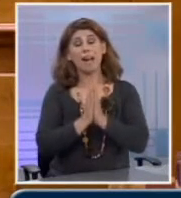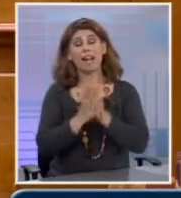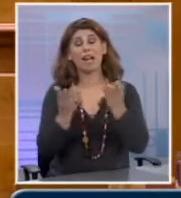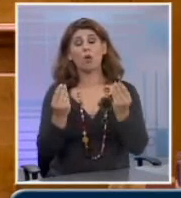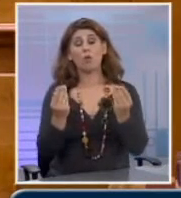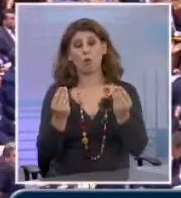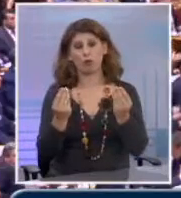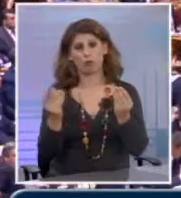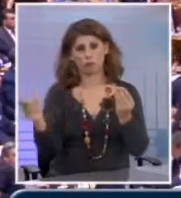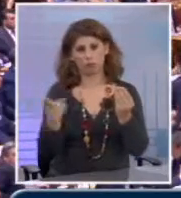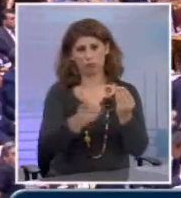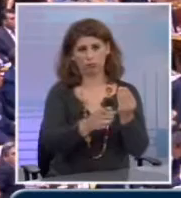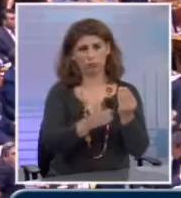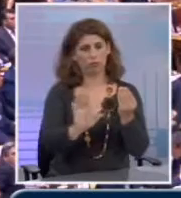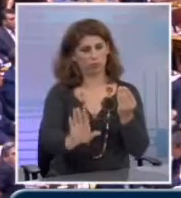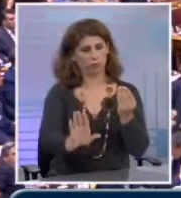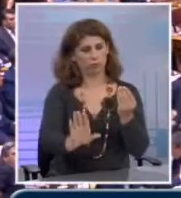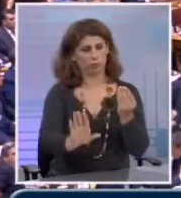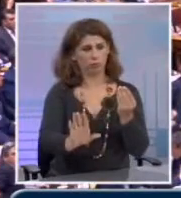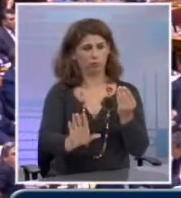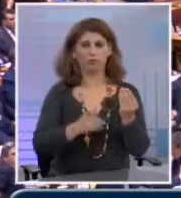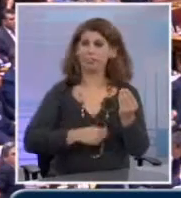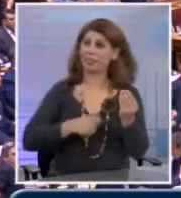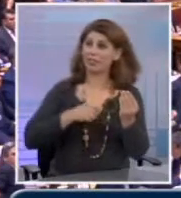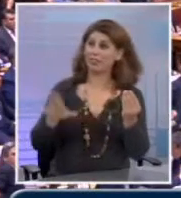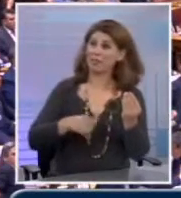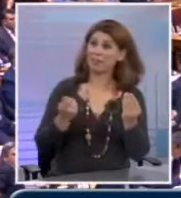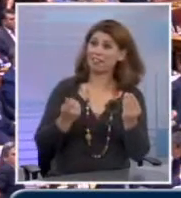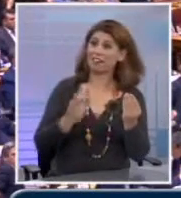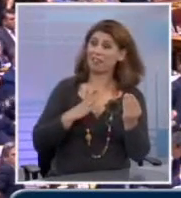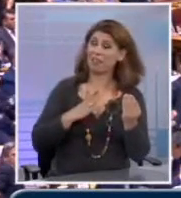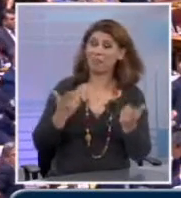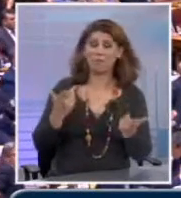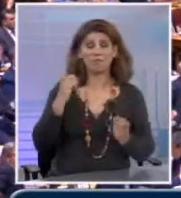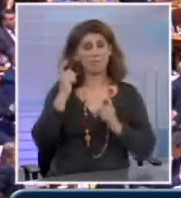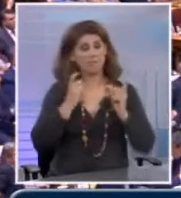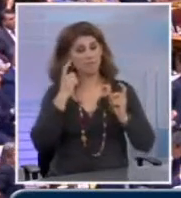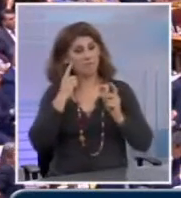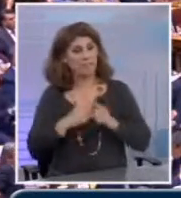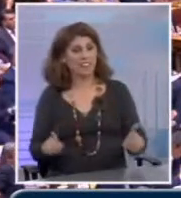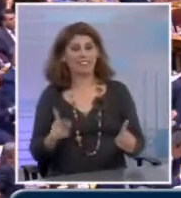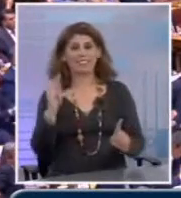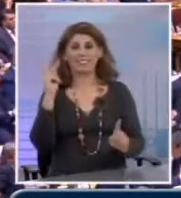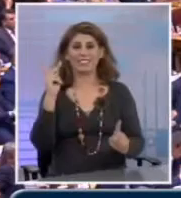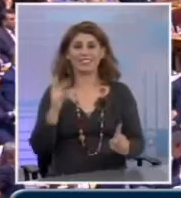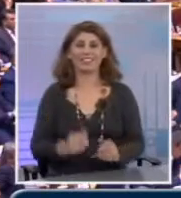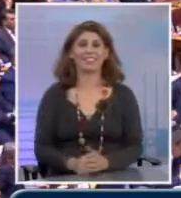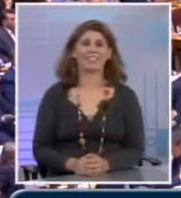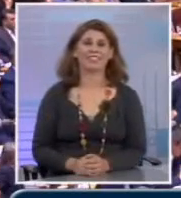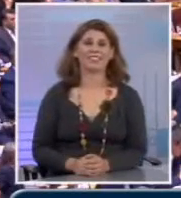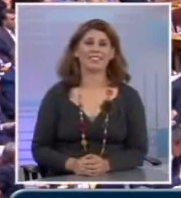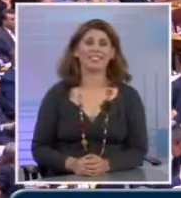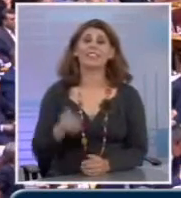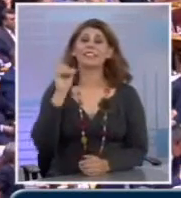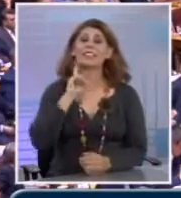παρακαλώ. Εντάξει. Μα να στεναχωριούνται που θα πάρουν τα λεφτά ο κόσμος, δεν το έχω καταλάβει. Λοιπόν. Κυρίες και